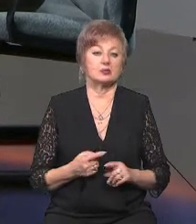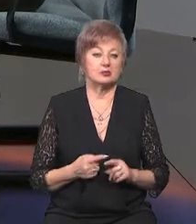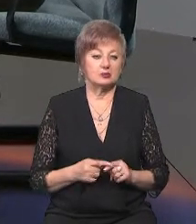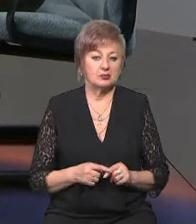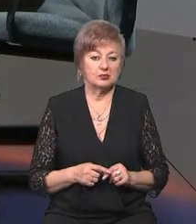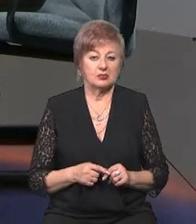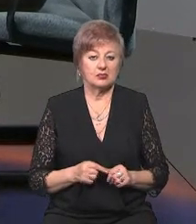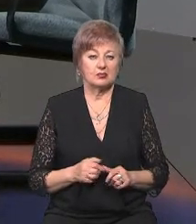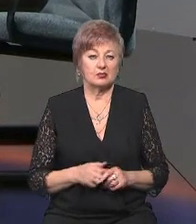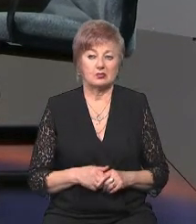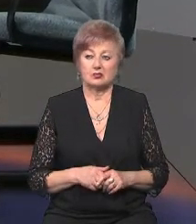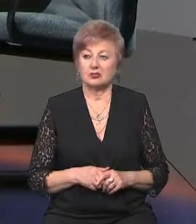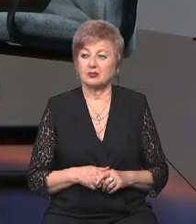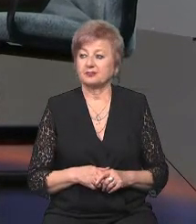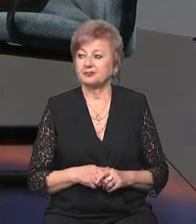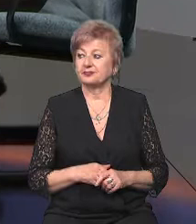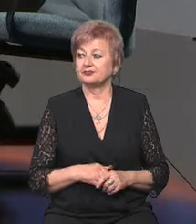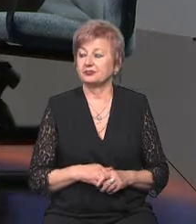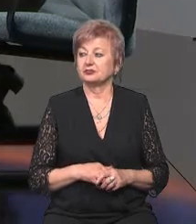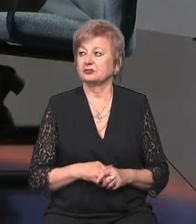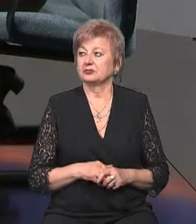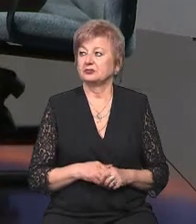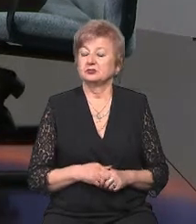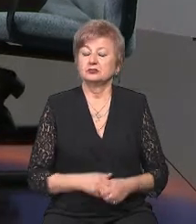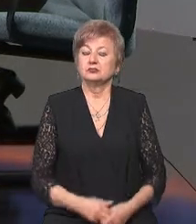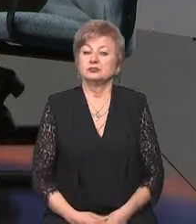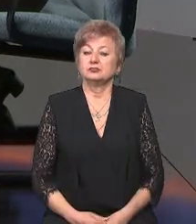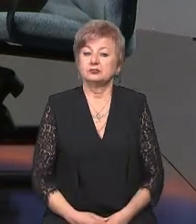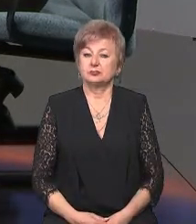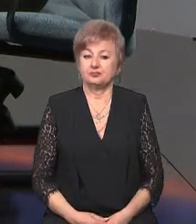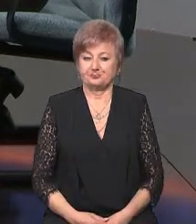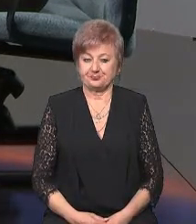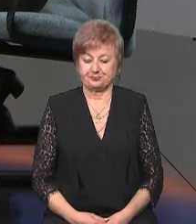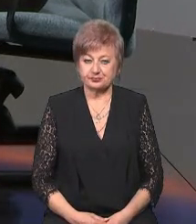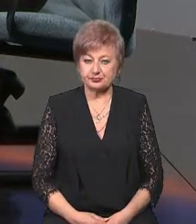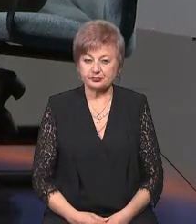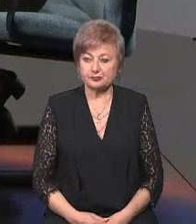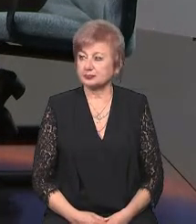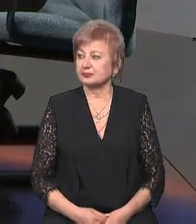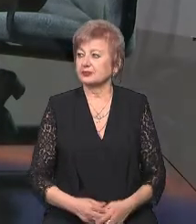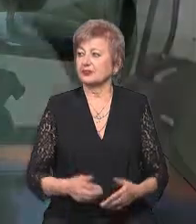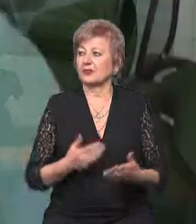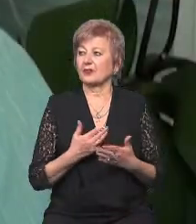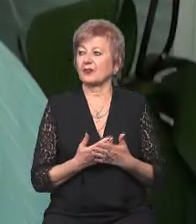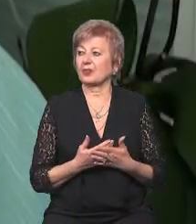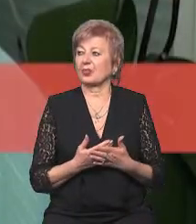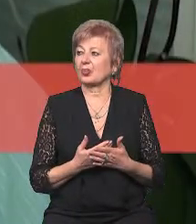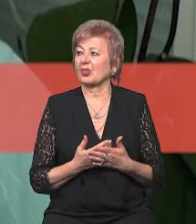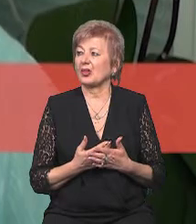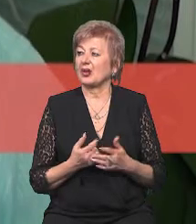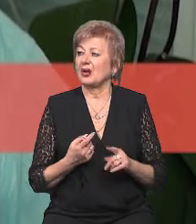Чернігівської об'єднаної територіальної громади. другий етап